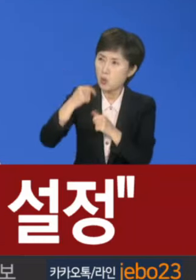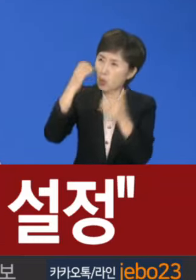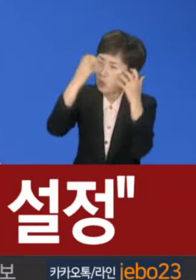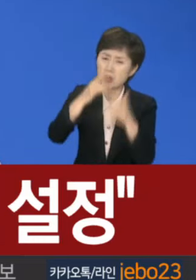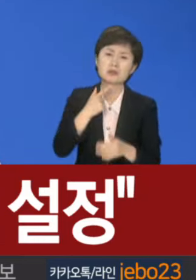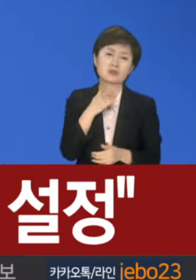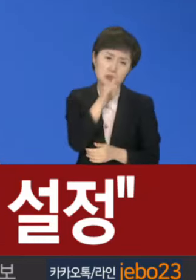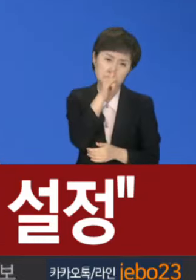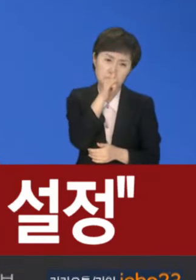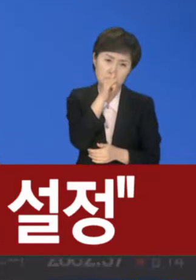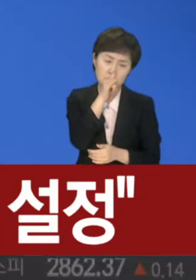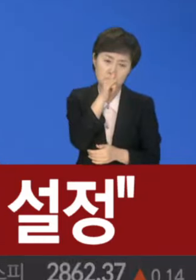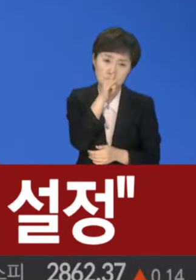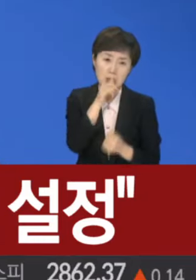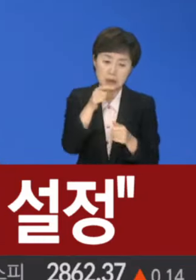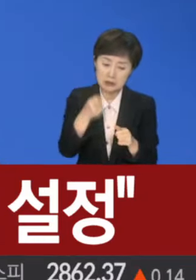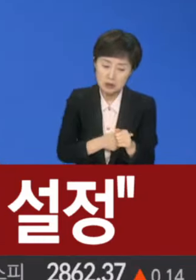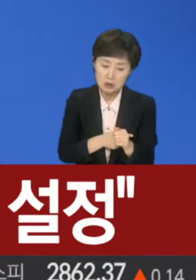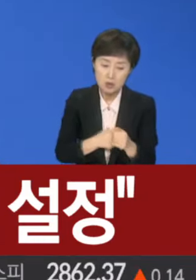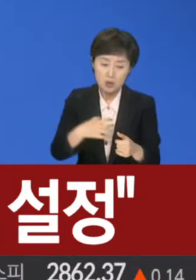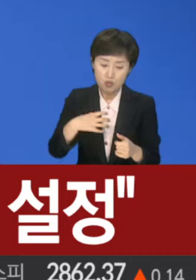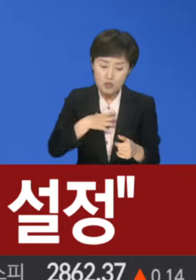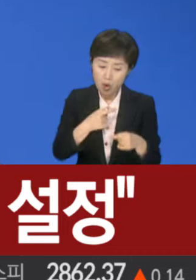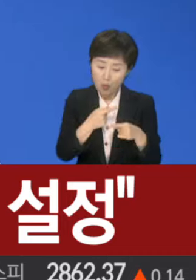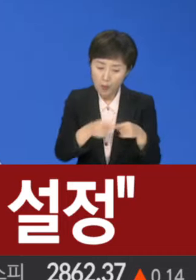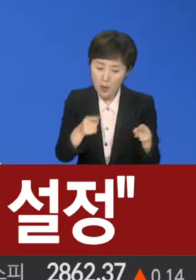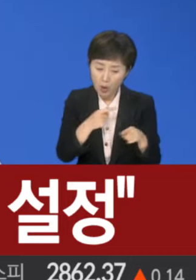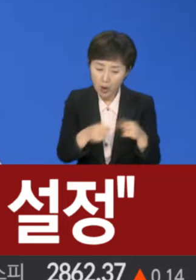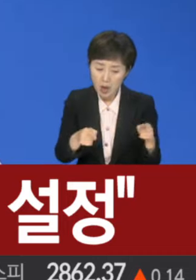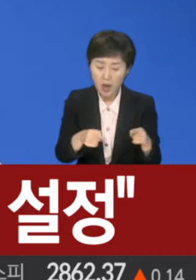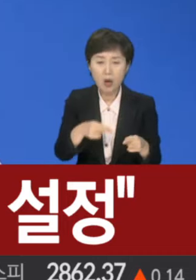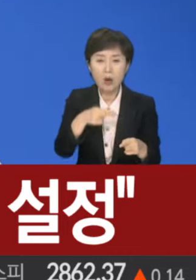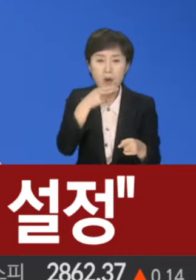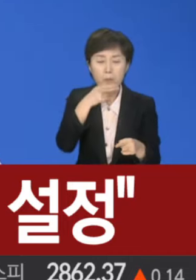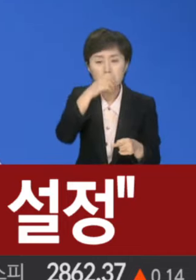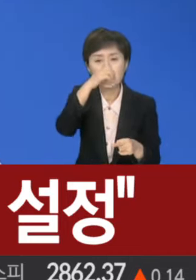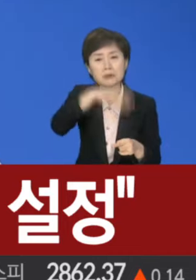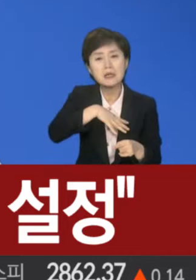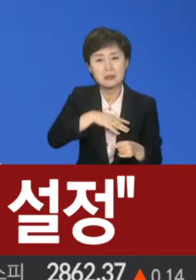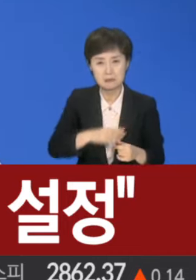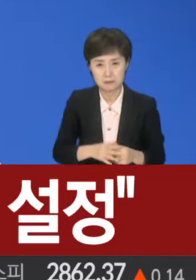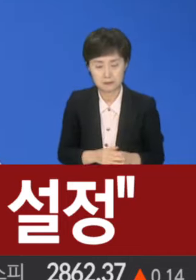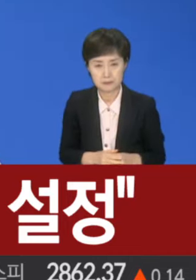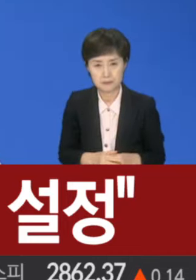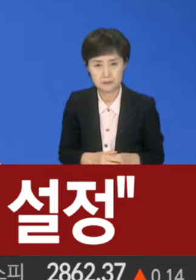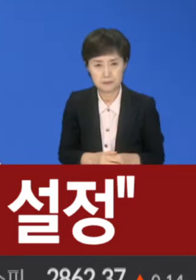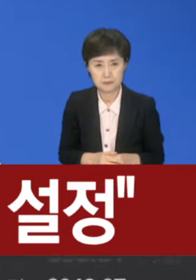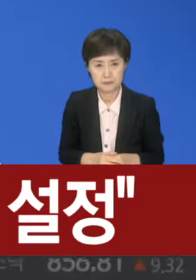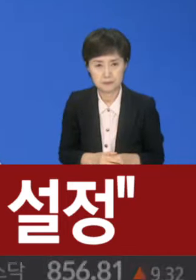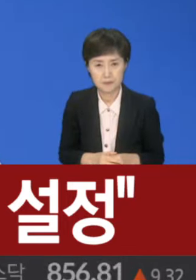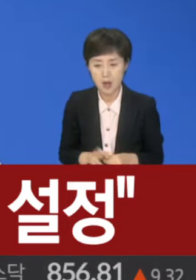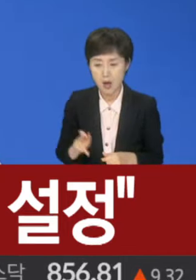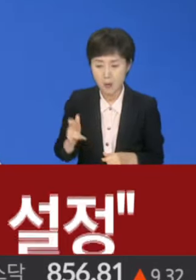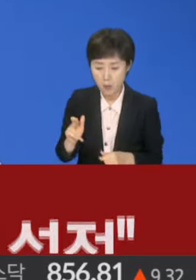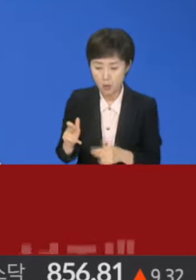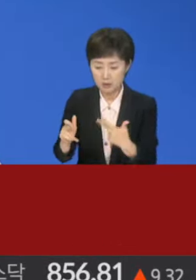창출하면서 그에 따른 위험성 평가 및 안전대책을 수립하지 않은 책임이 있습니다. 포 7대대장,